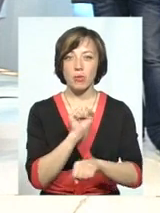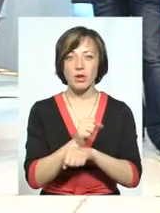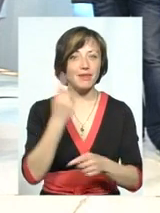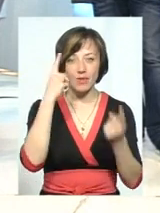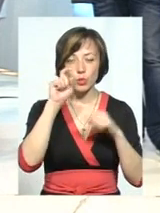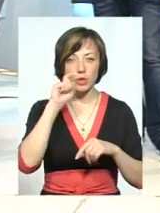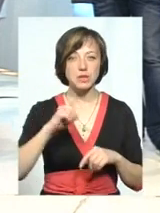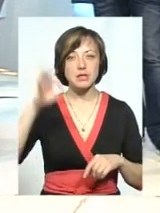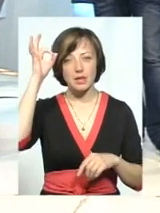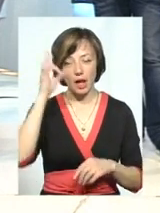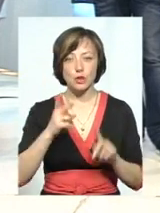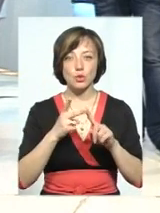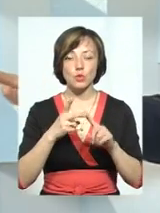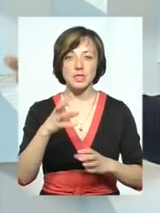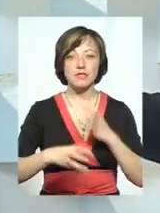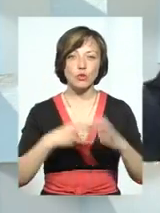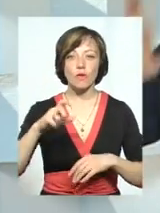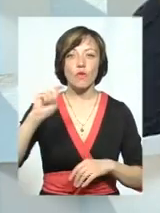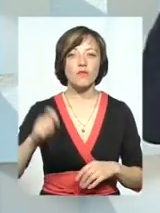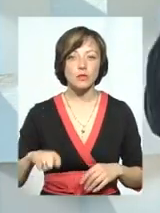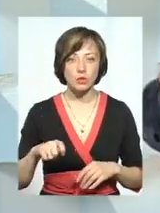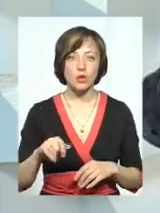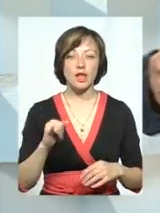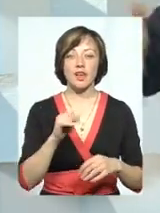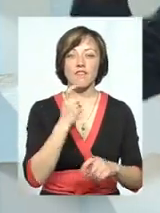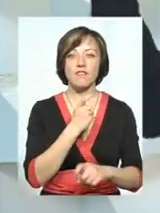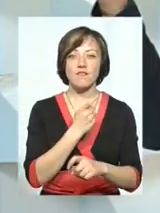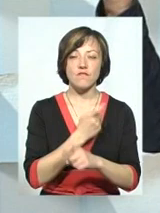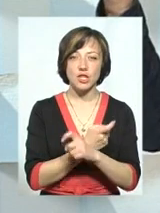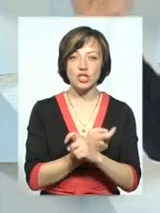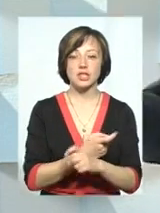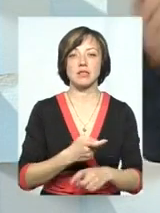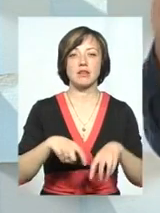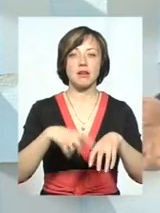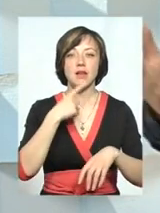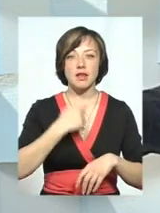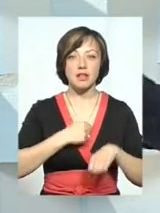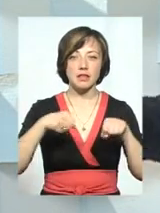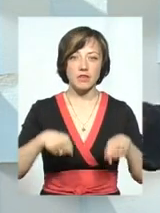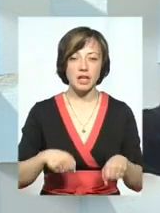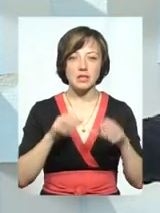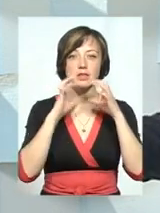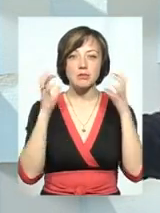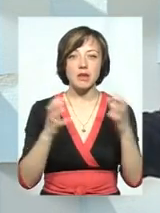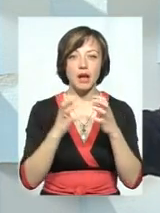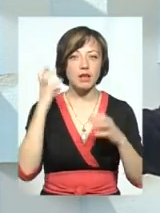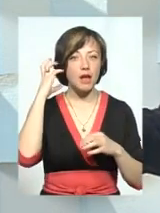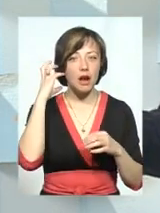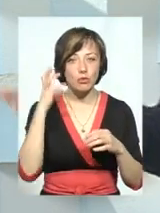Да? Згадаю Другу світову війну. І фашисти, і радянська влада за зберігання радіоприймачів що